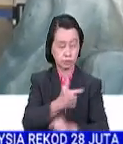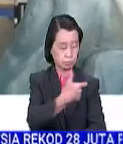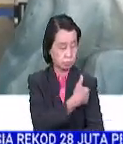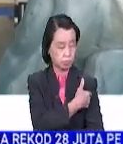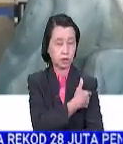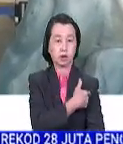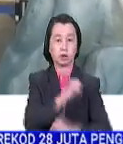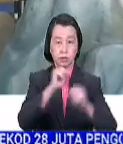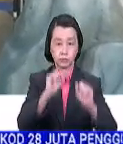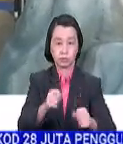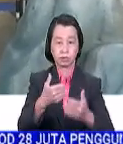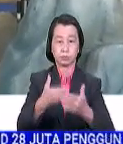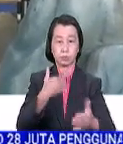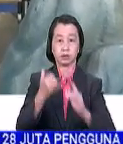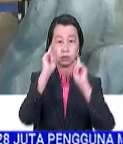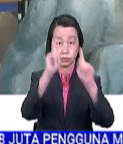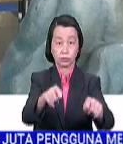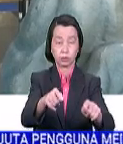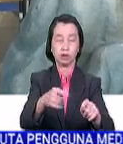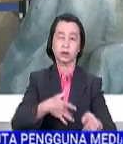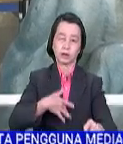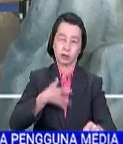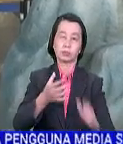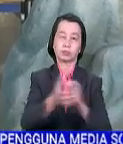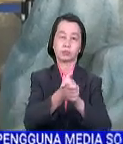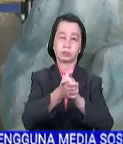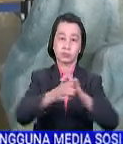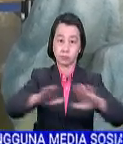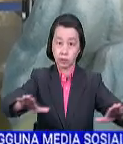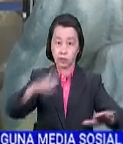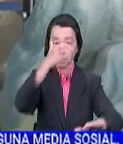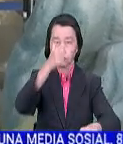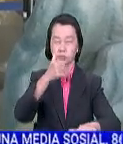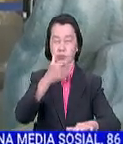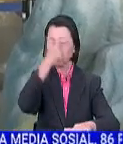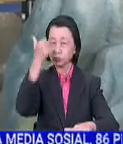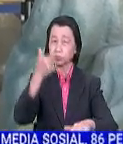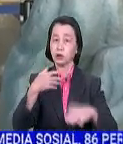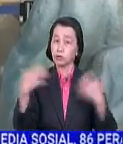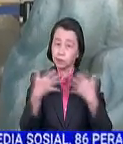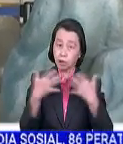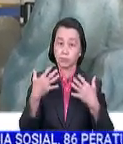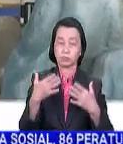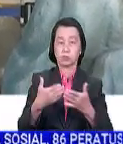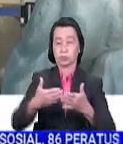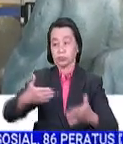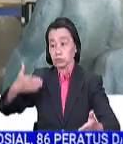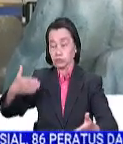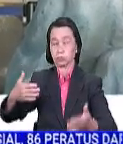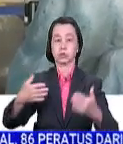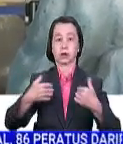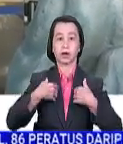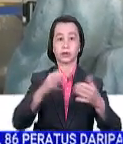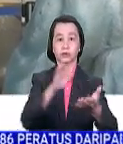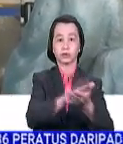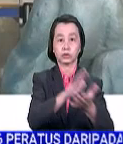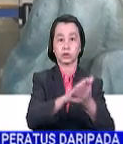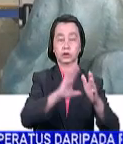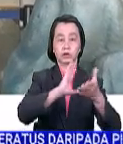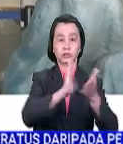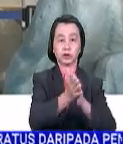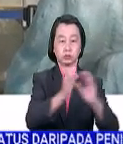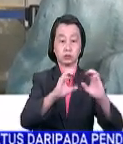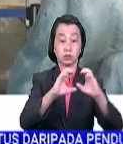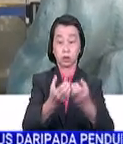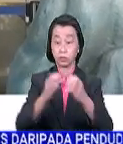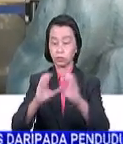untuk sebelum pergi sekolah ni rasa selamat sikit lah. Sebab takut kan sebelum ni pun ada juga sekolah yang jadi kluster